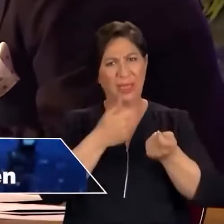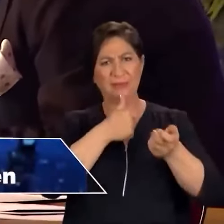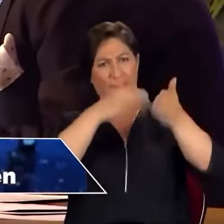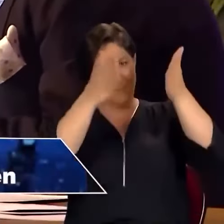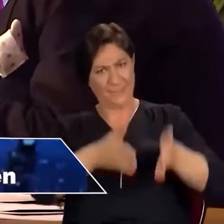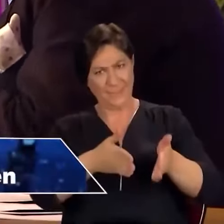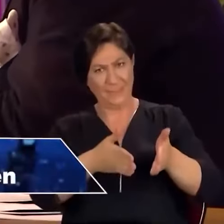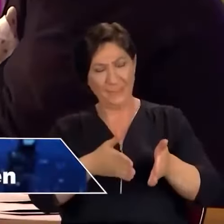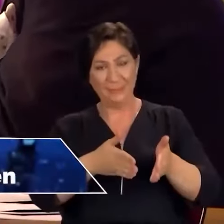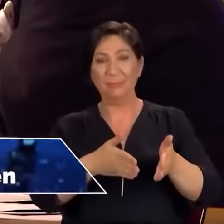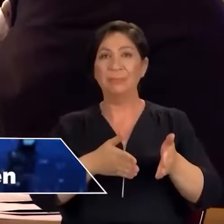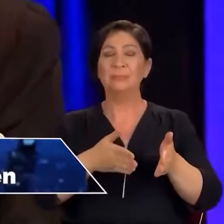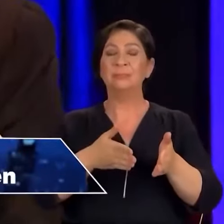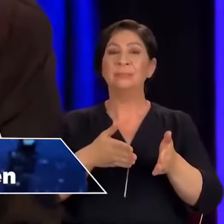adam.